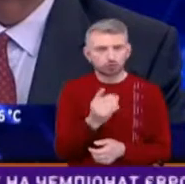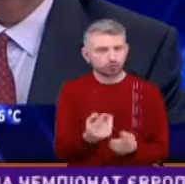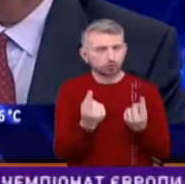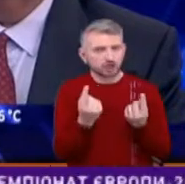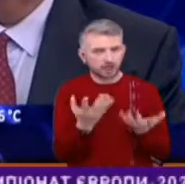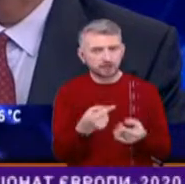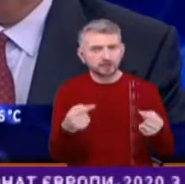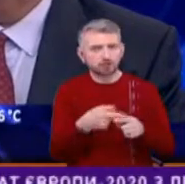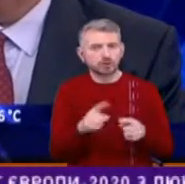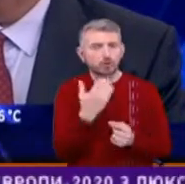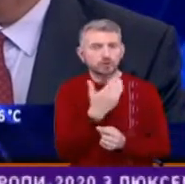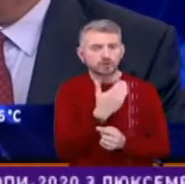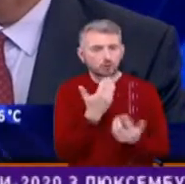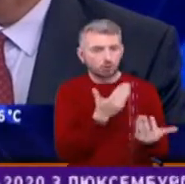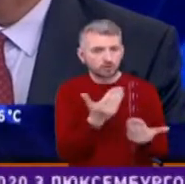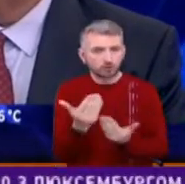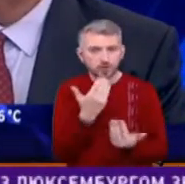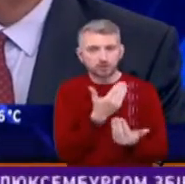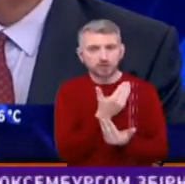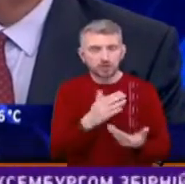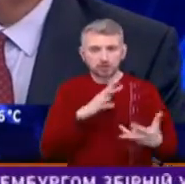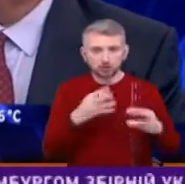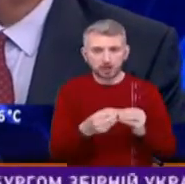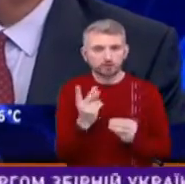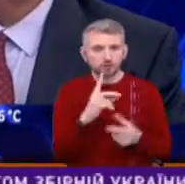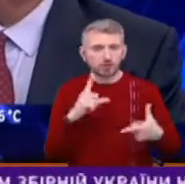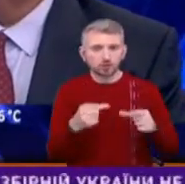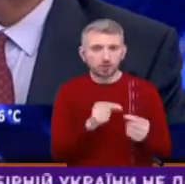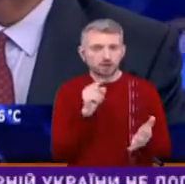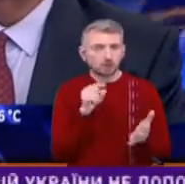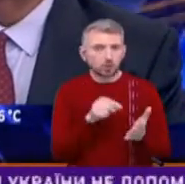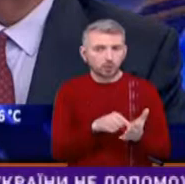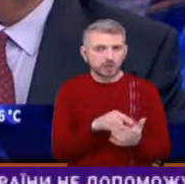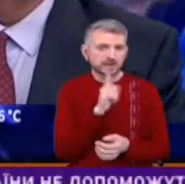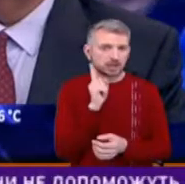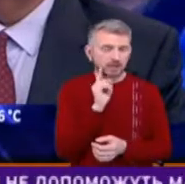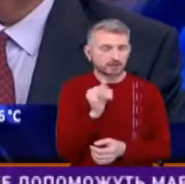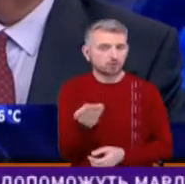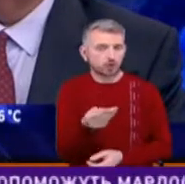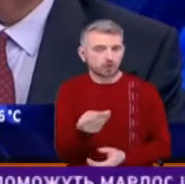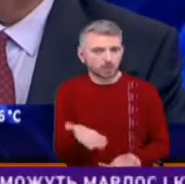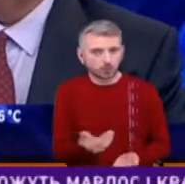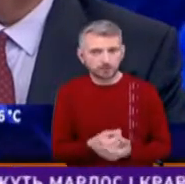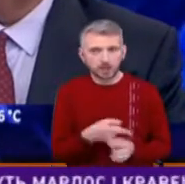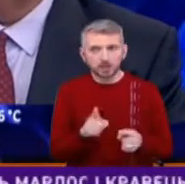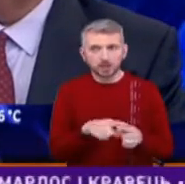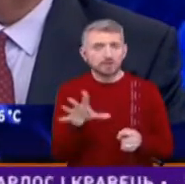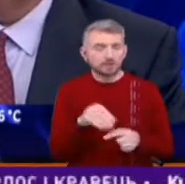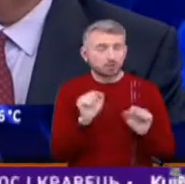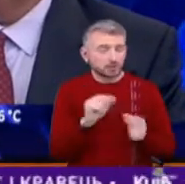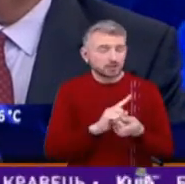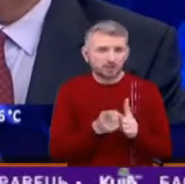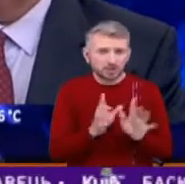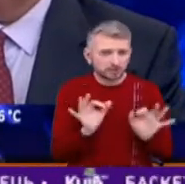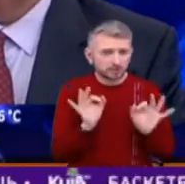Ну, тобто, згідно цього останнього опитування, останніх результатів, в другий тур виходять Зеленський і Порошенко. Все може змінитися, безперечно.